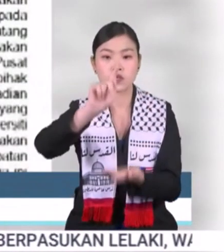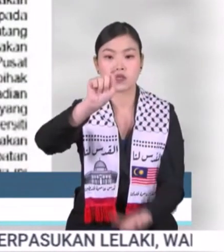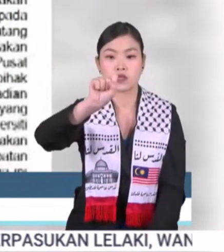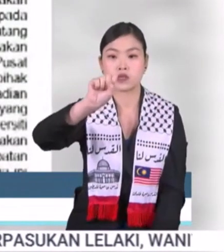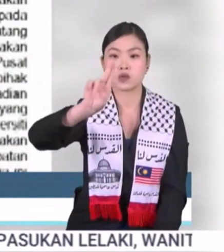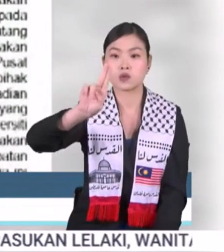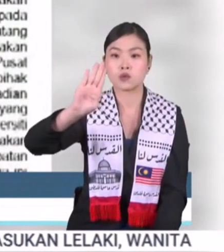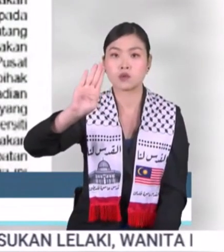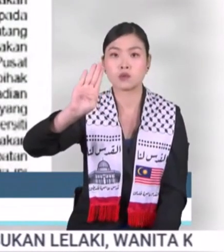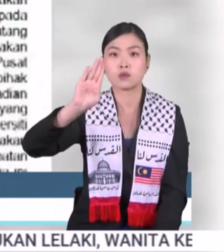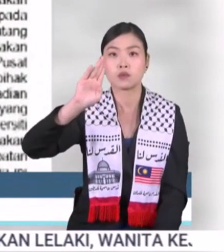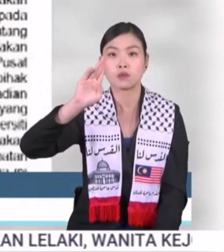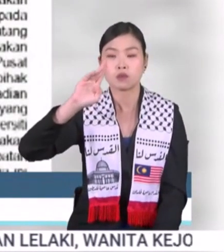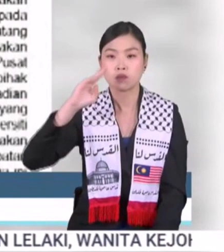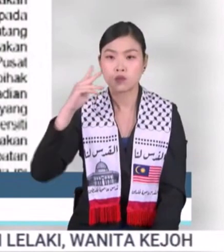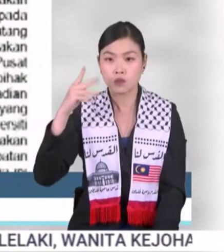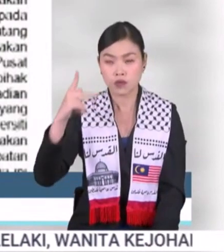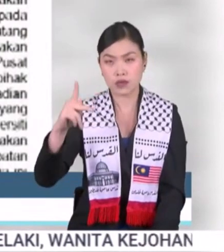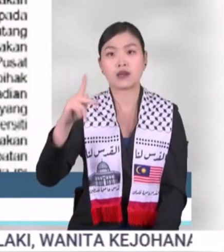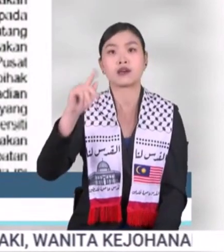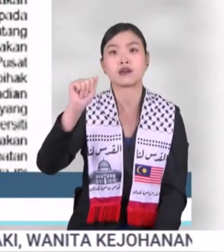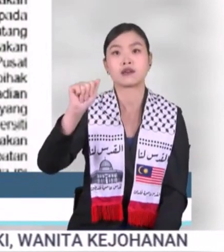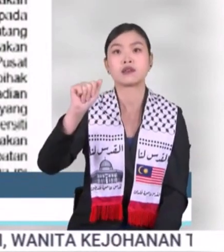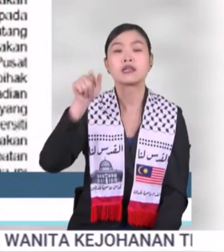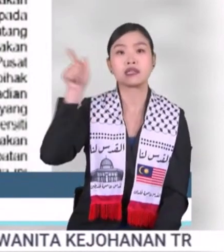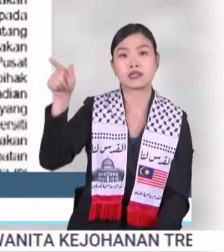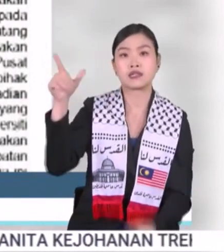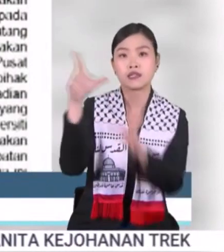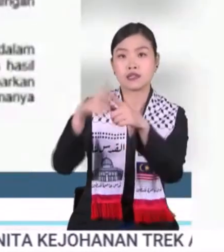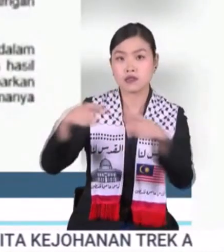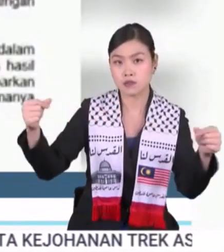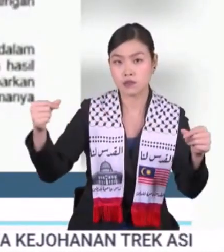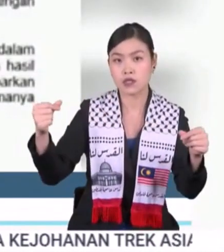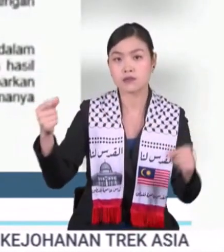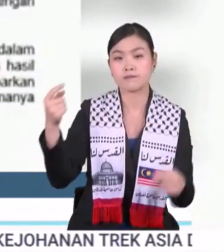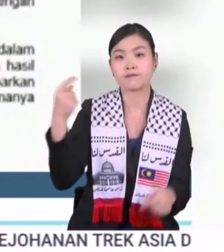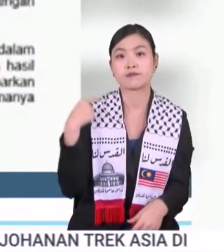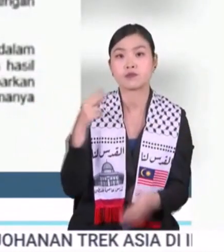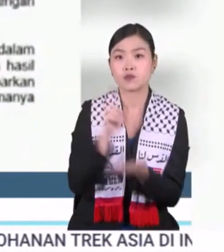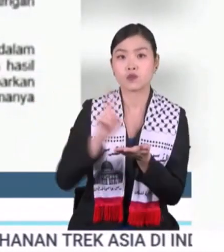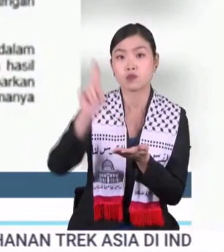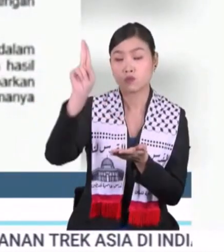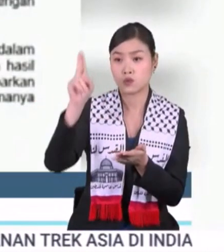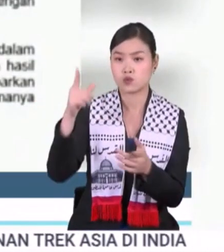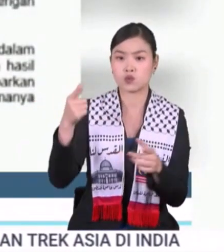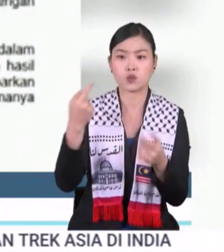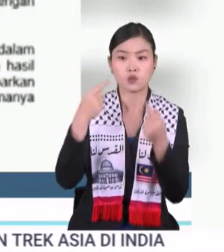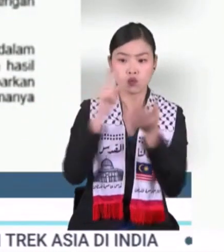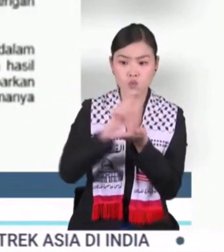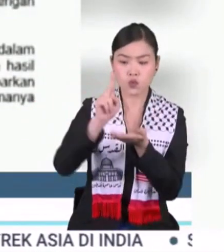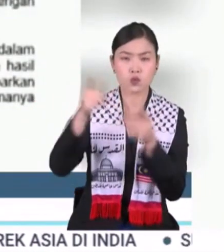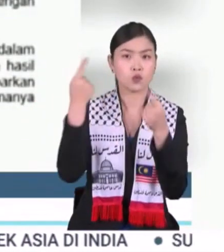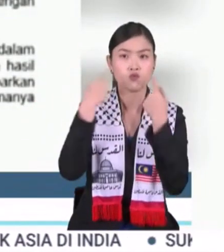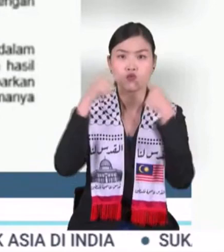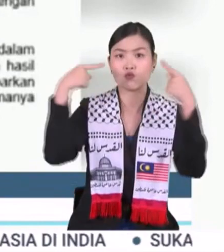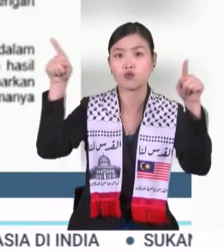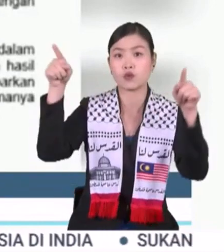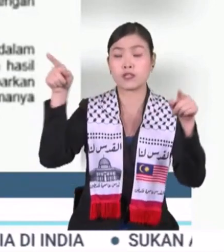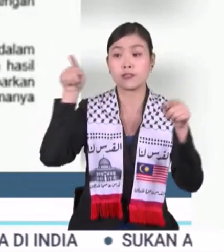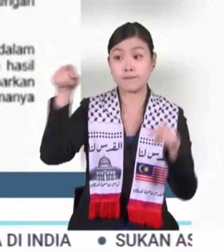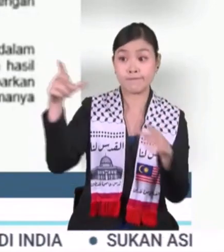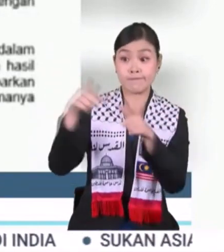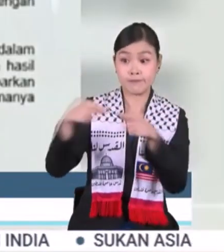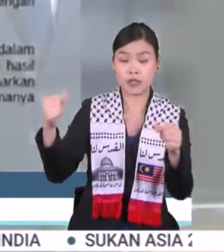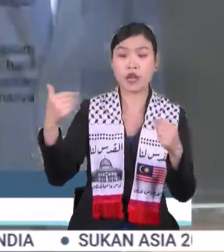di irabaki jepun baru-baru ini Universiti subaka merupakan sebuah Universiti pendidikan yang kemuka di jepun dan mempunyai Pusat